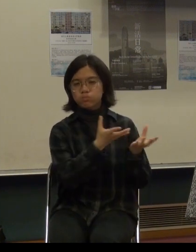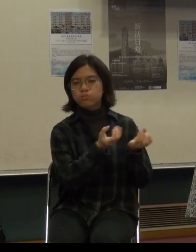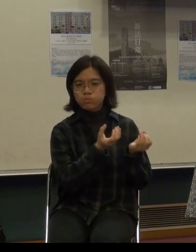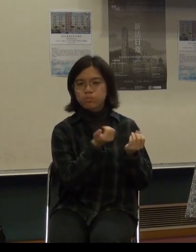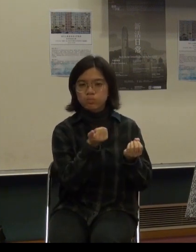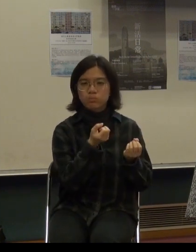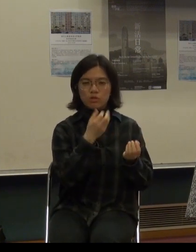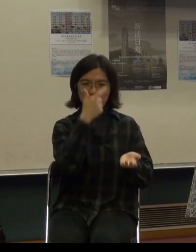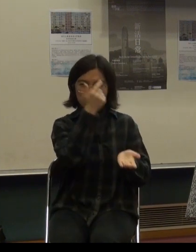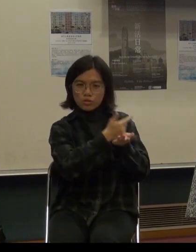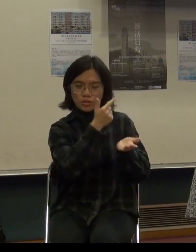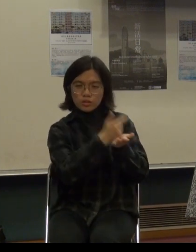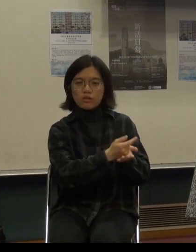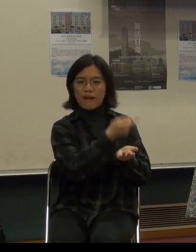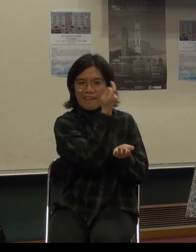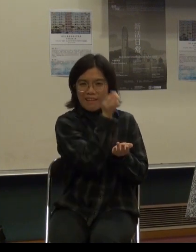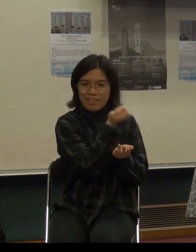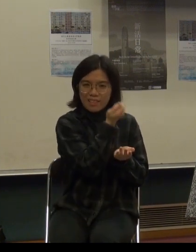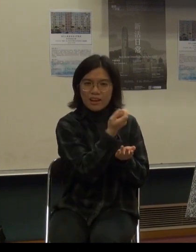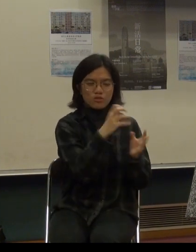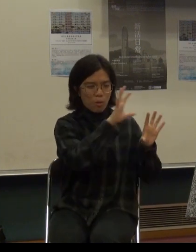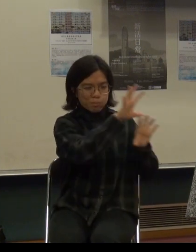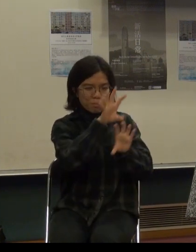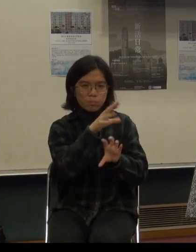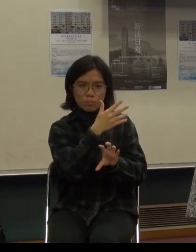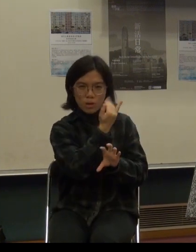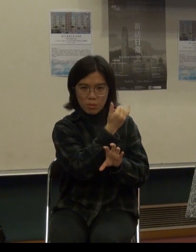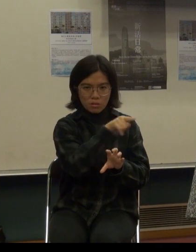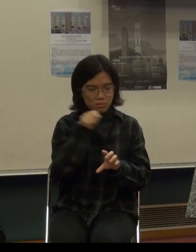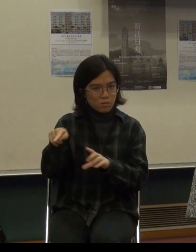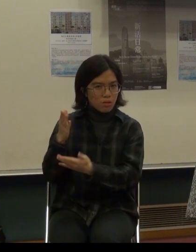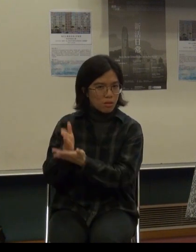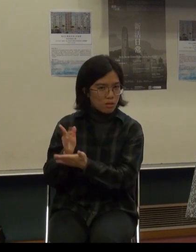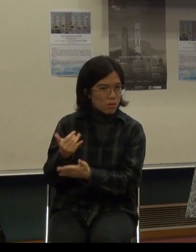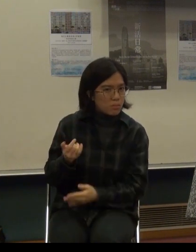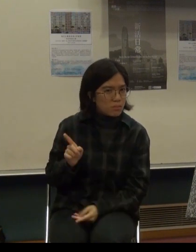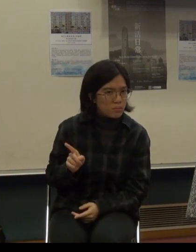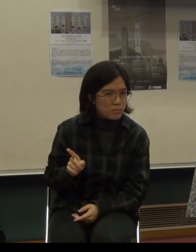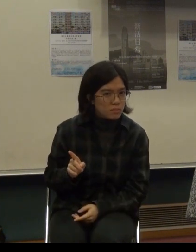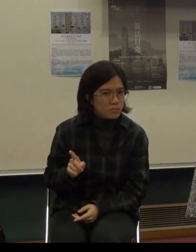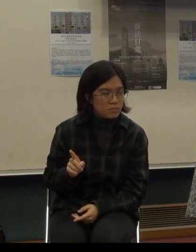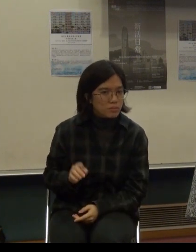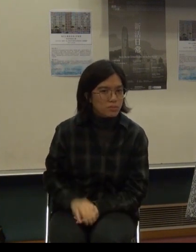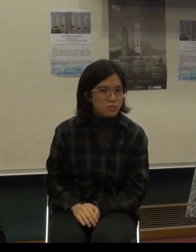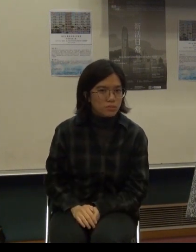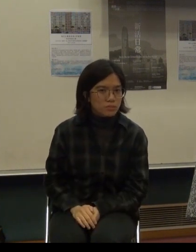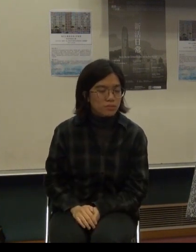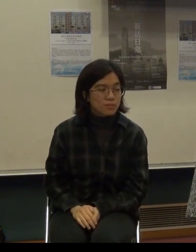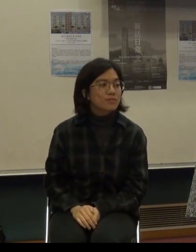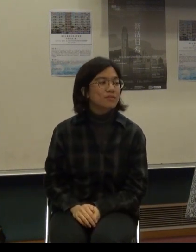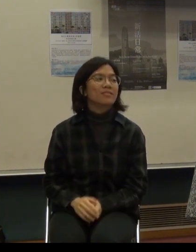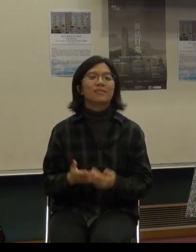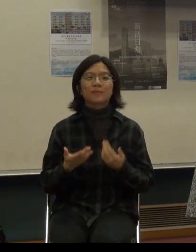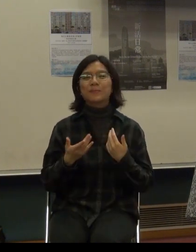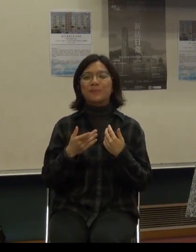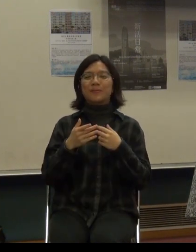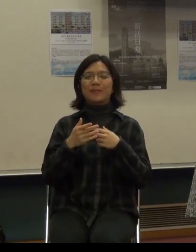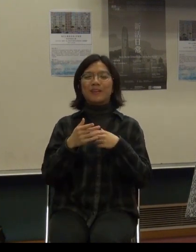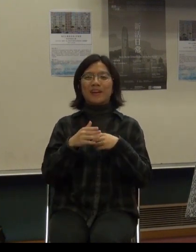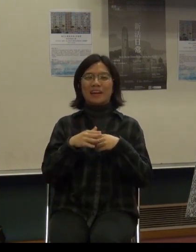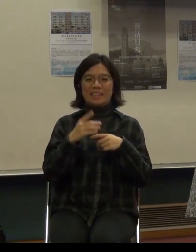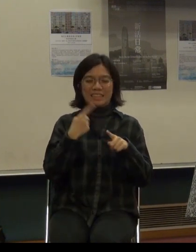調簡約同埋無組化，即係兩者嘅分別。 首先其實這個問題